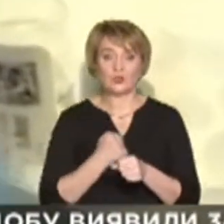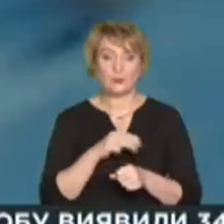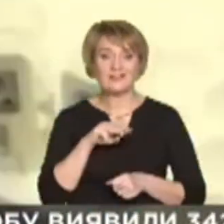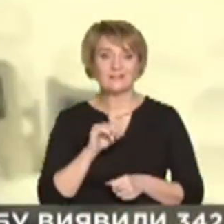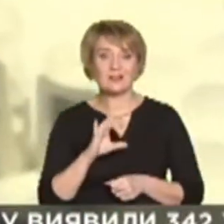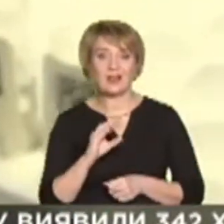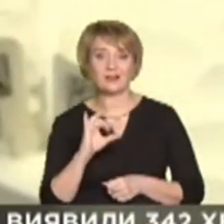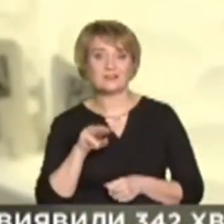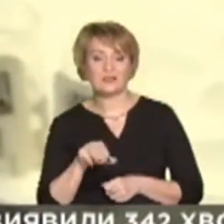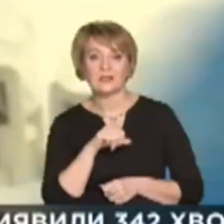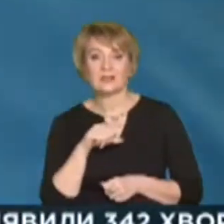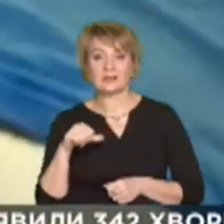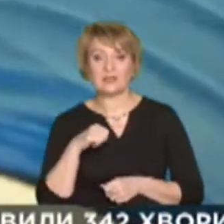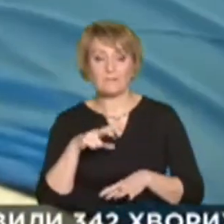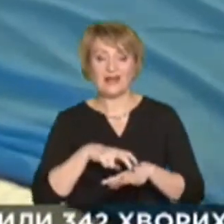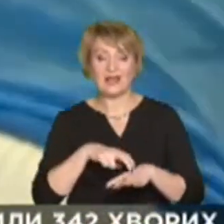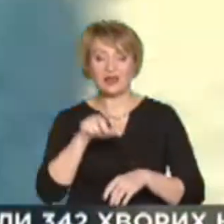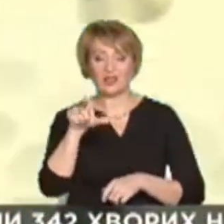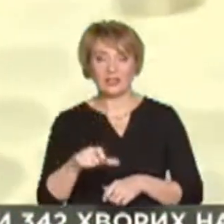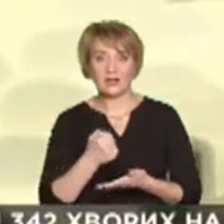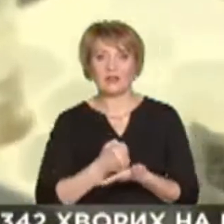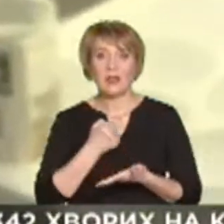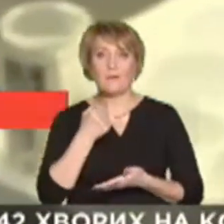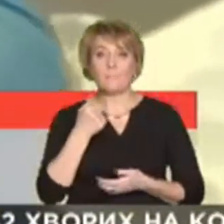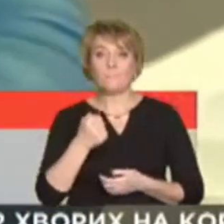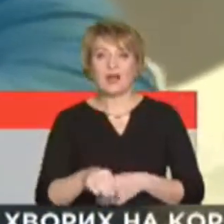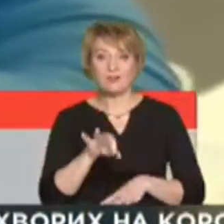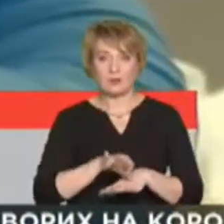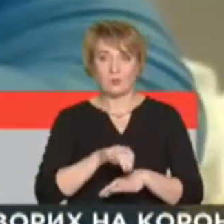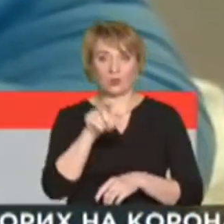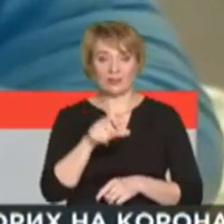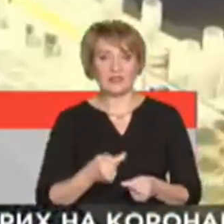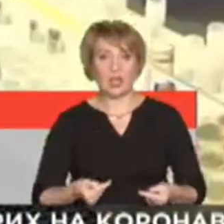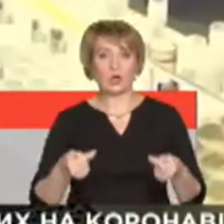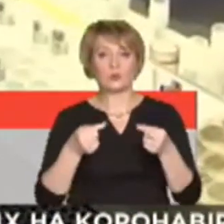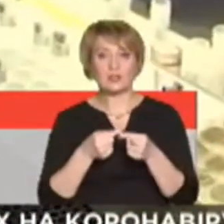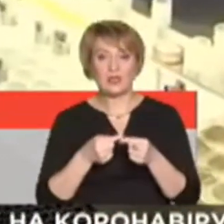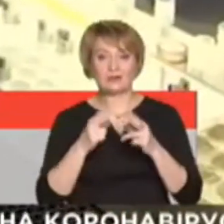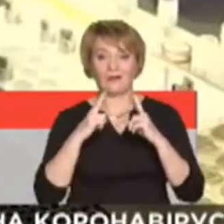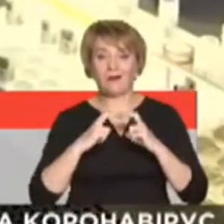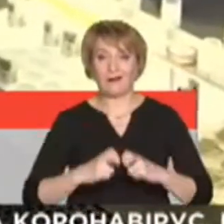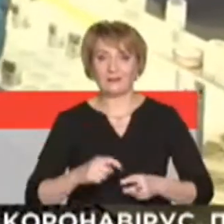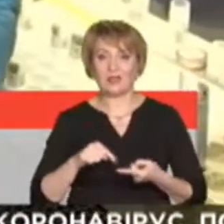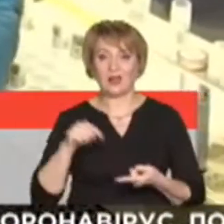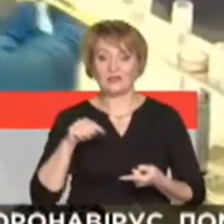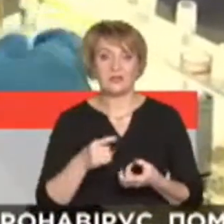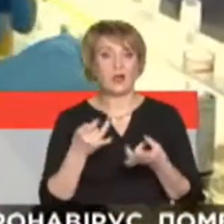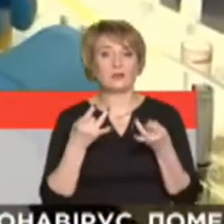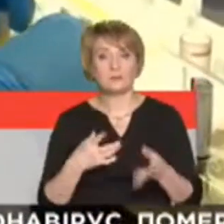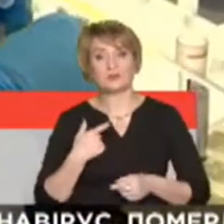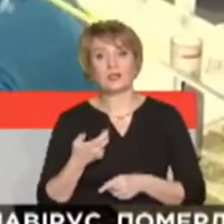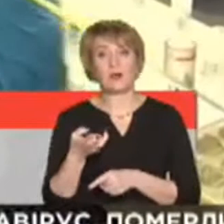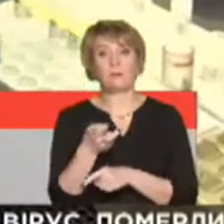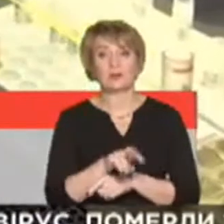Потрібно, щоб саме лікар направив пацієнта на конкретний аналіз, конкретних генів, а не просто «я